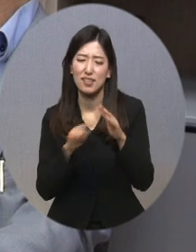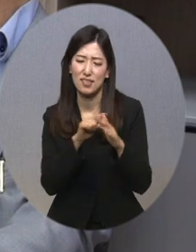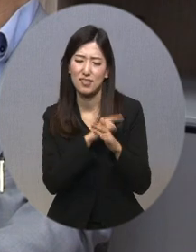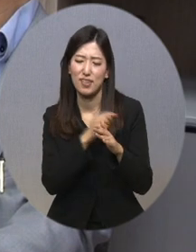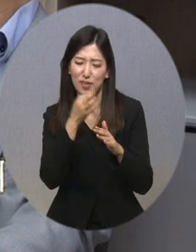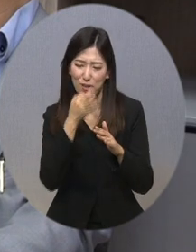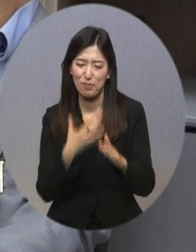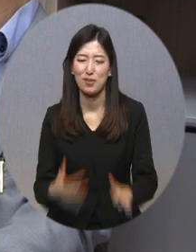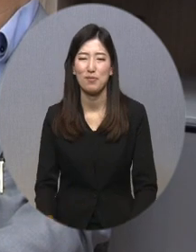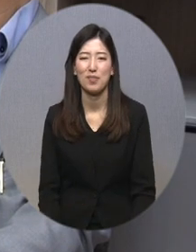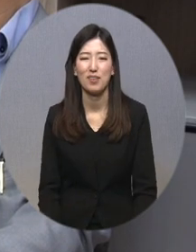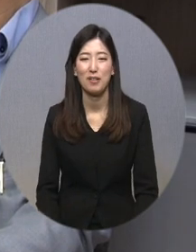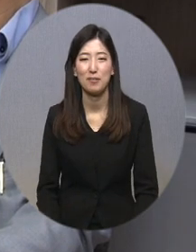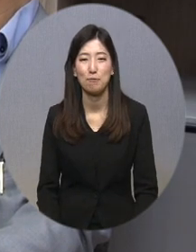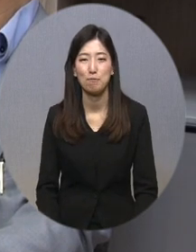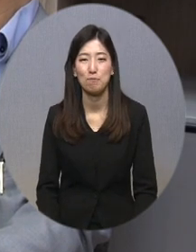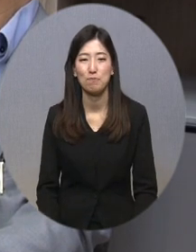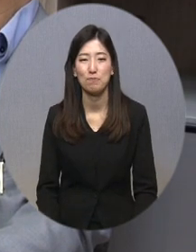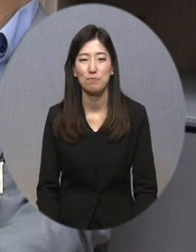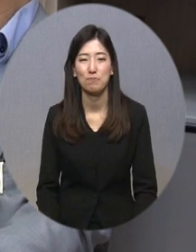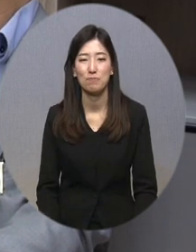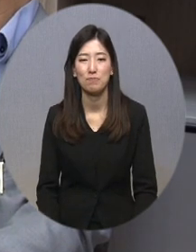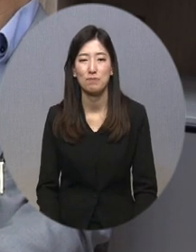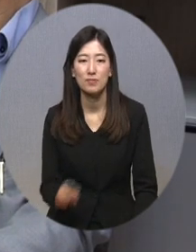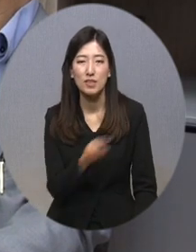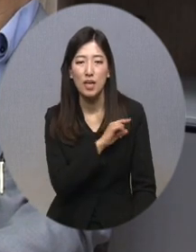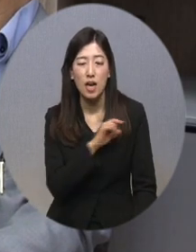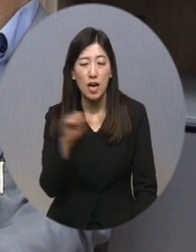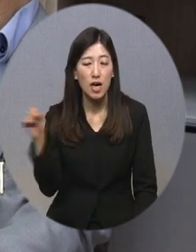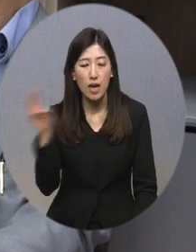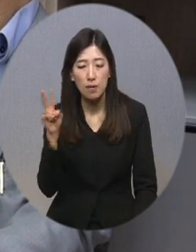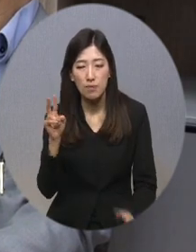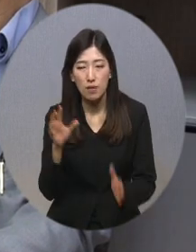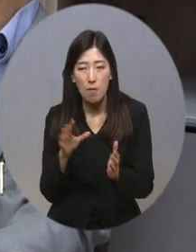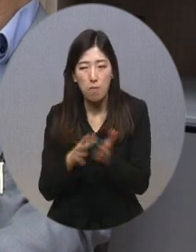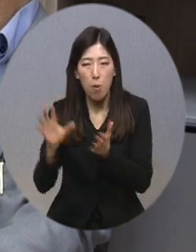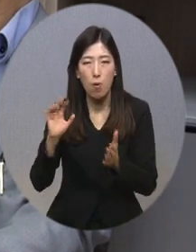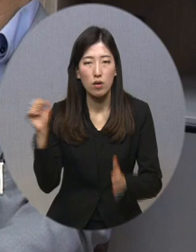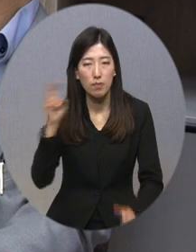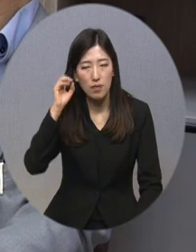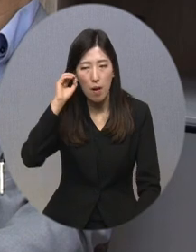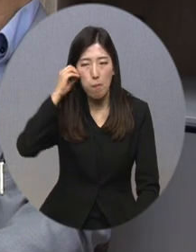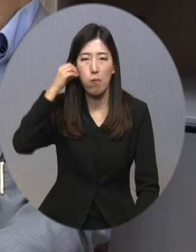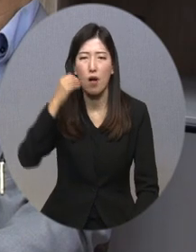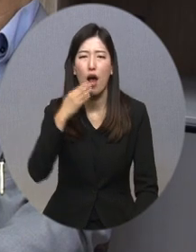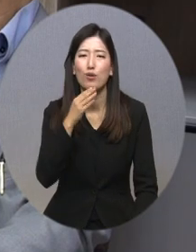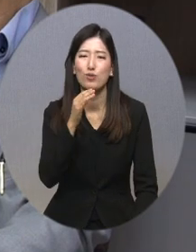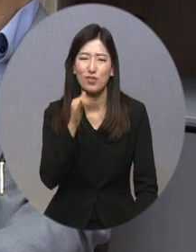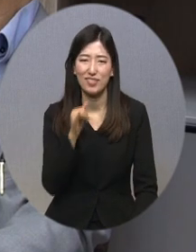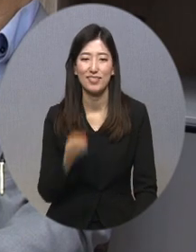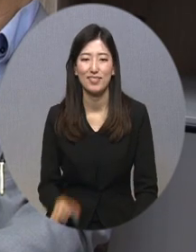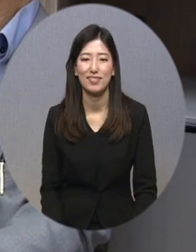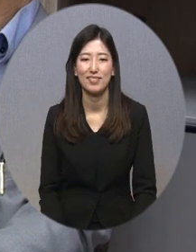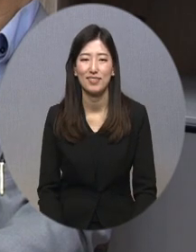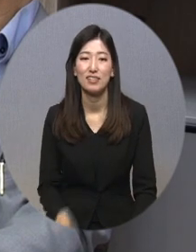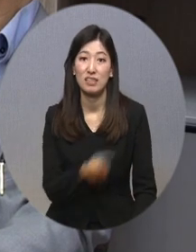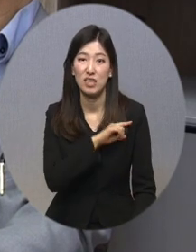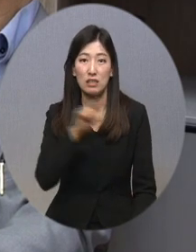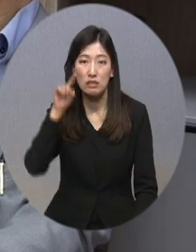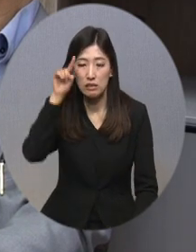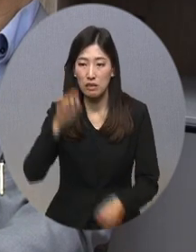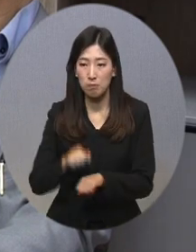돼요. 그렇군요. 네, 그래서 가장 어디로 튈지 모르고 어떻게 나올지 모르는 세대라고 보시면 되는 거예요. 가장